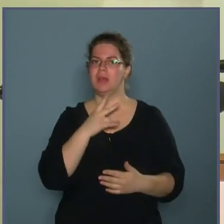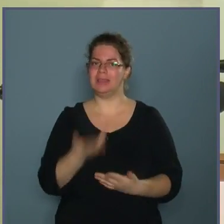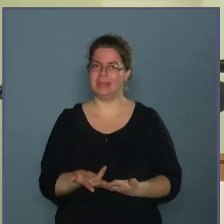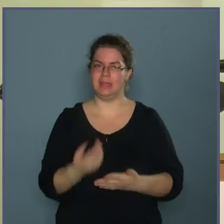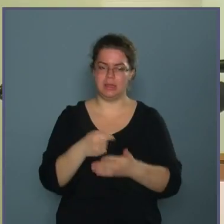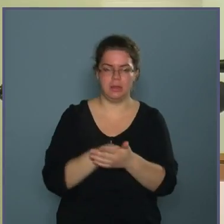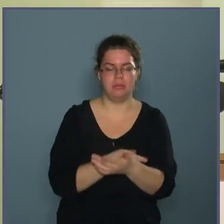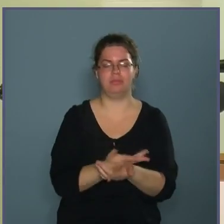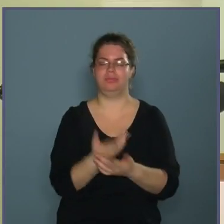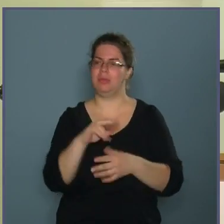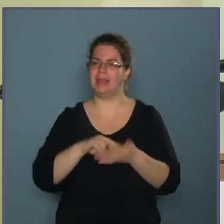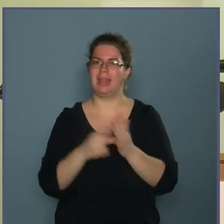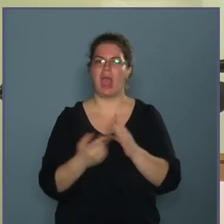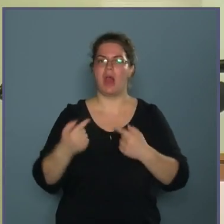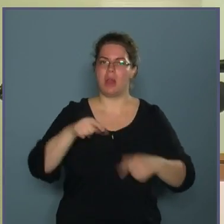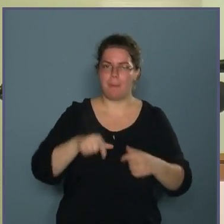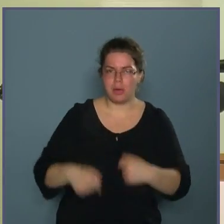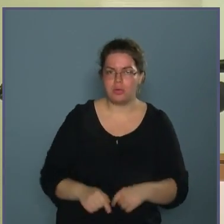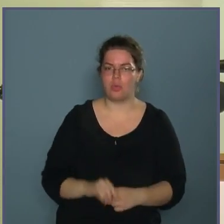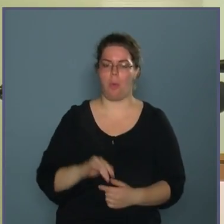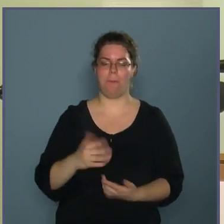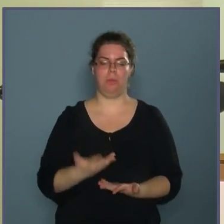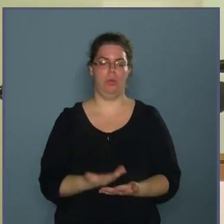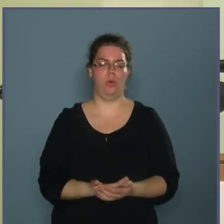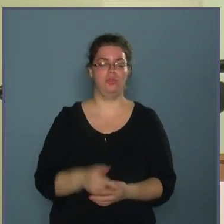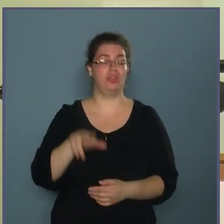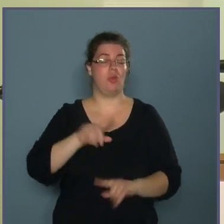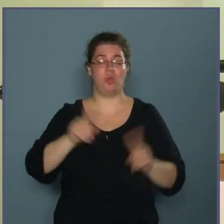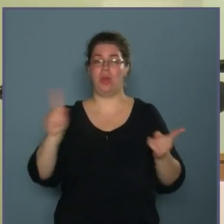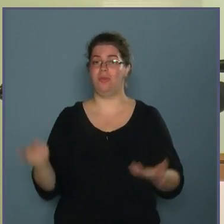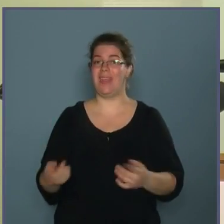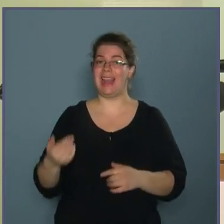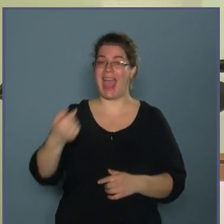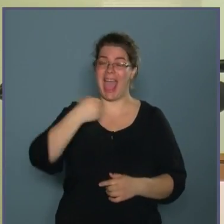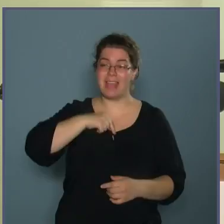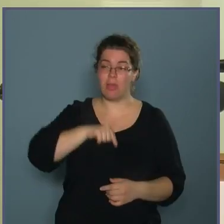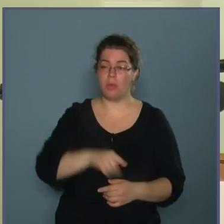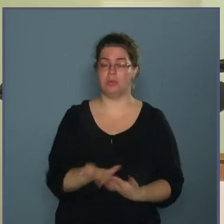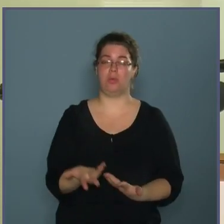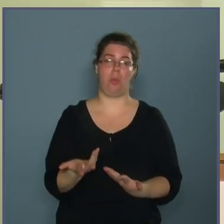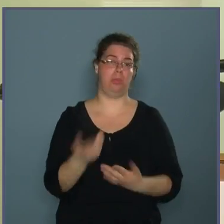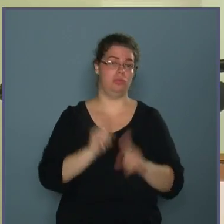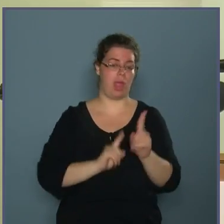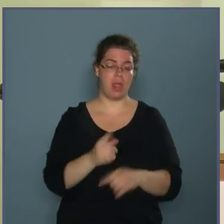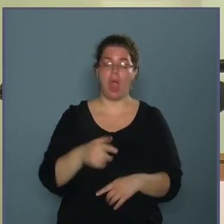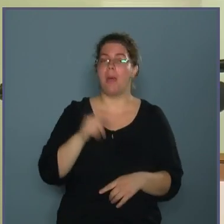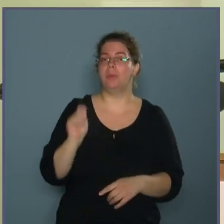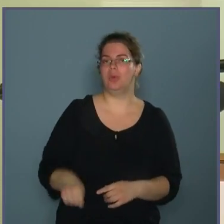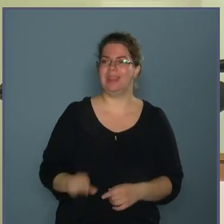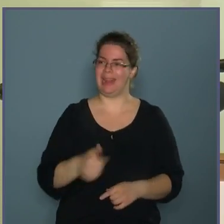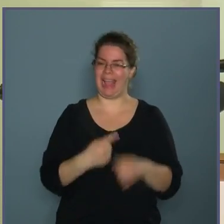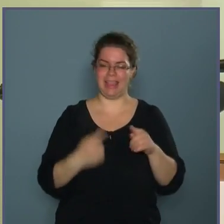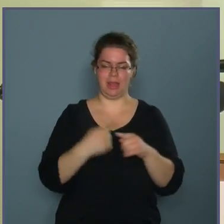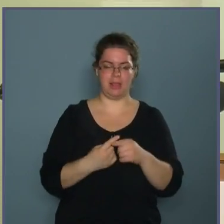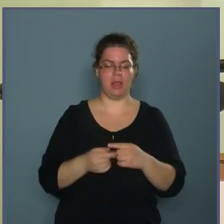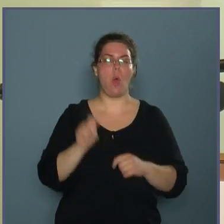el, laparoszkópos, háromdimenziós laparoszkópos, különféle endoszkópos eljárások, a műtétek egy részét operációs